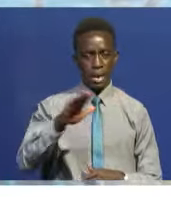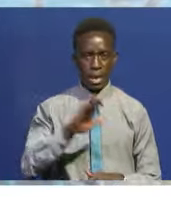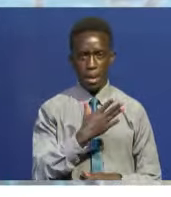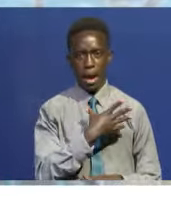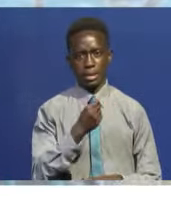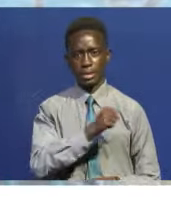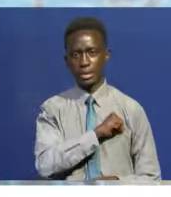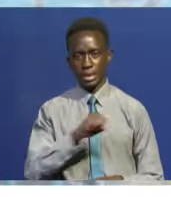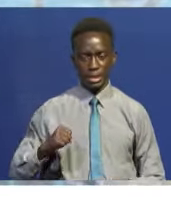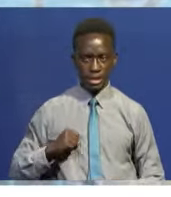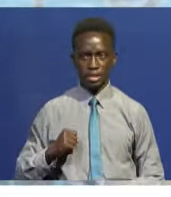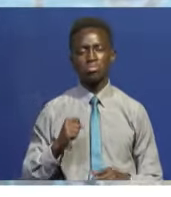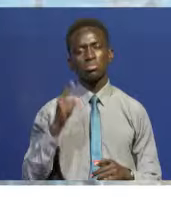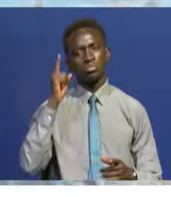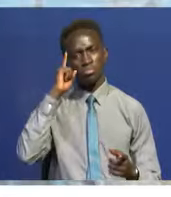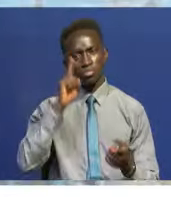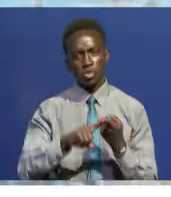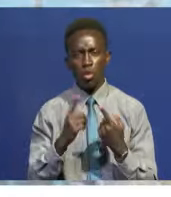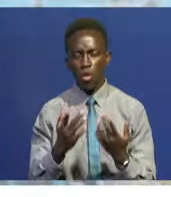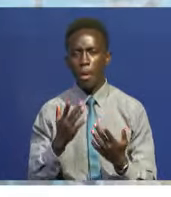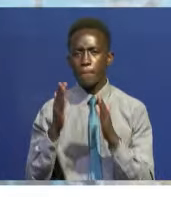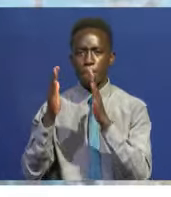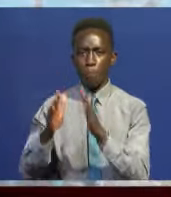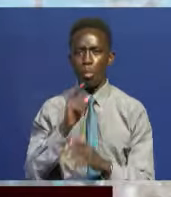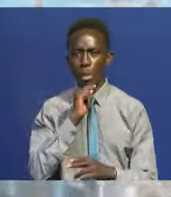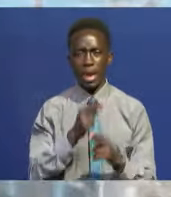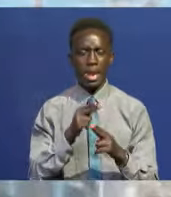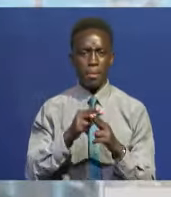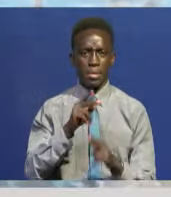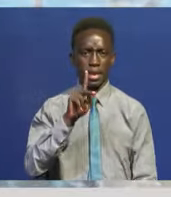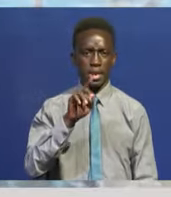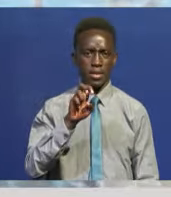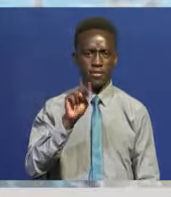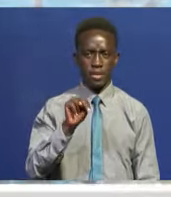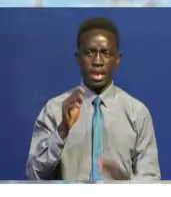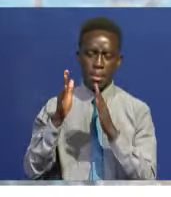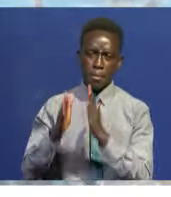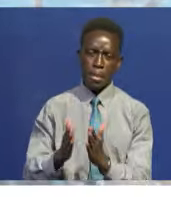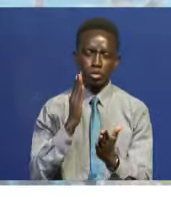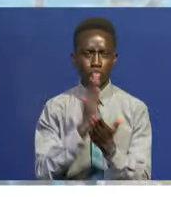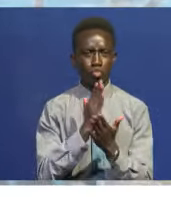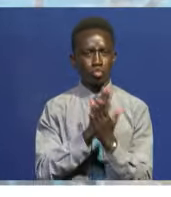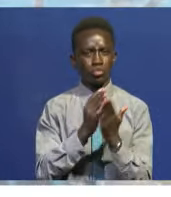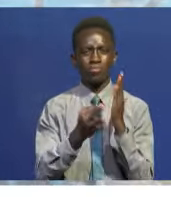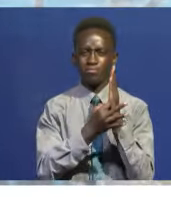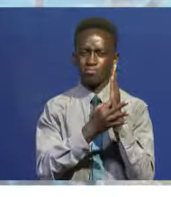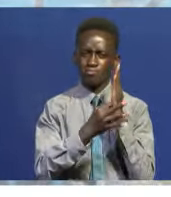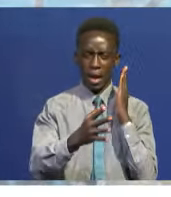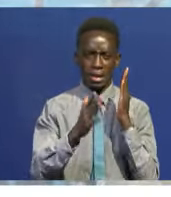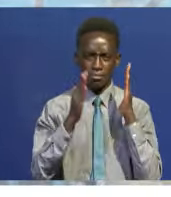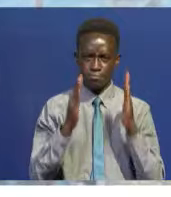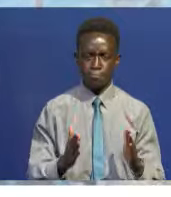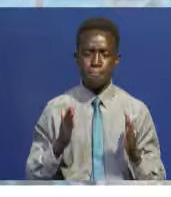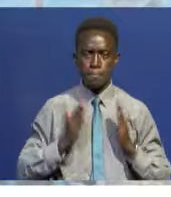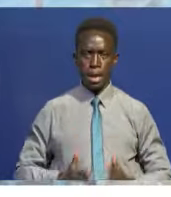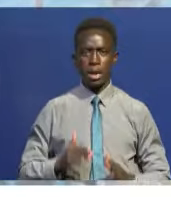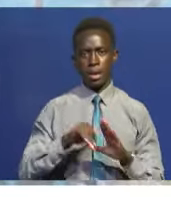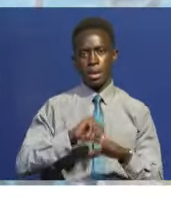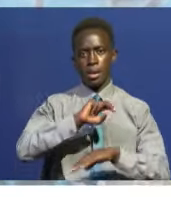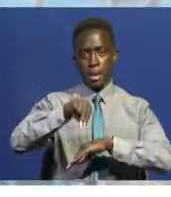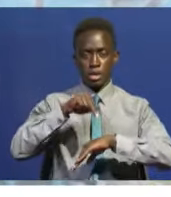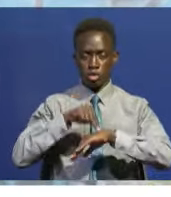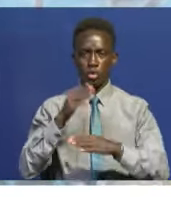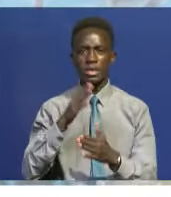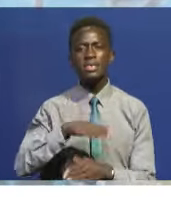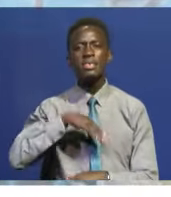zake Kelvin Kiptum, shujaa wetu wa taifa ambaye ametuacha kwa wakati ambao hatukuwa tunatarajia. Ya